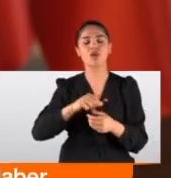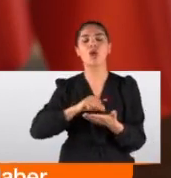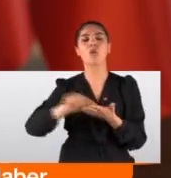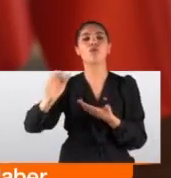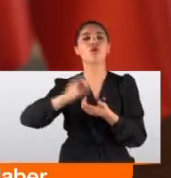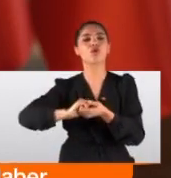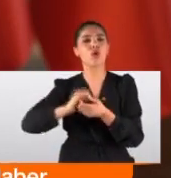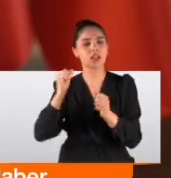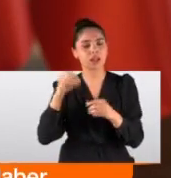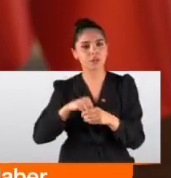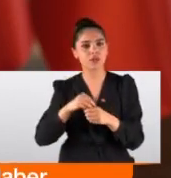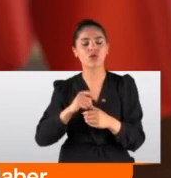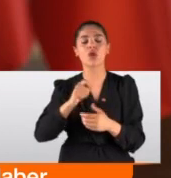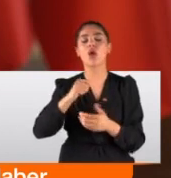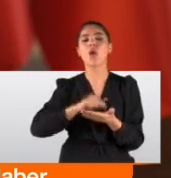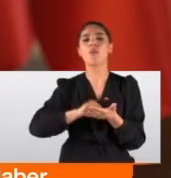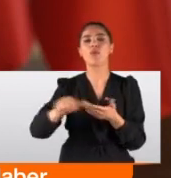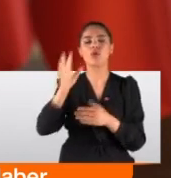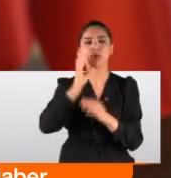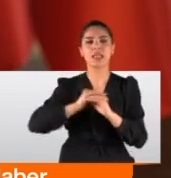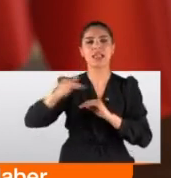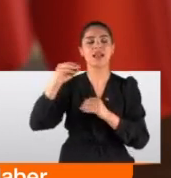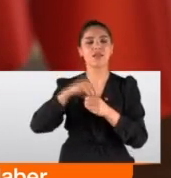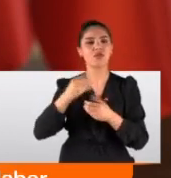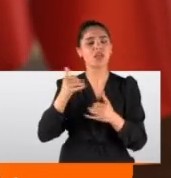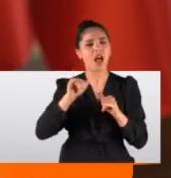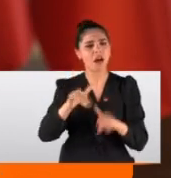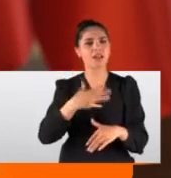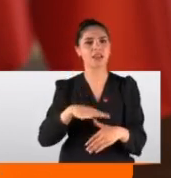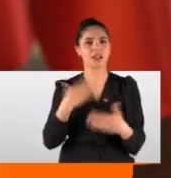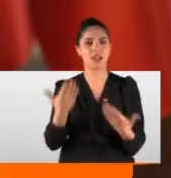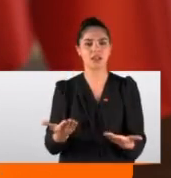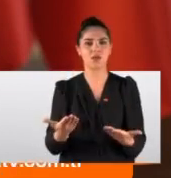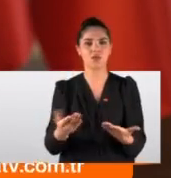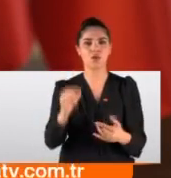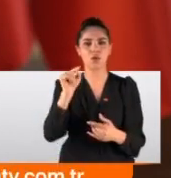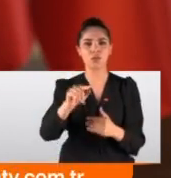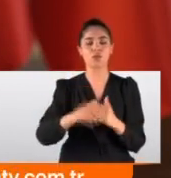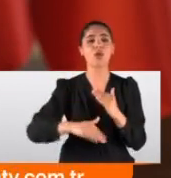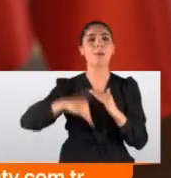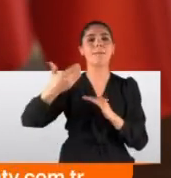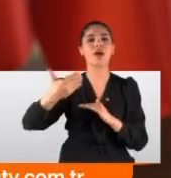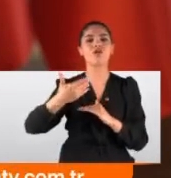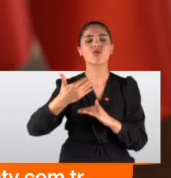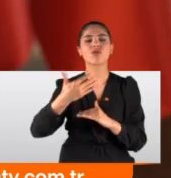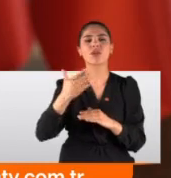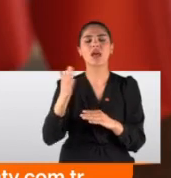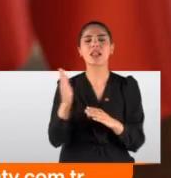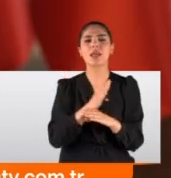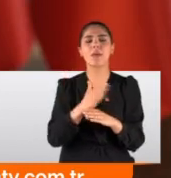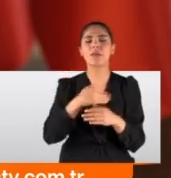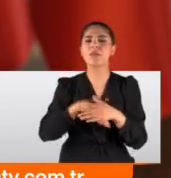dostlarımız için, tüm insanlık için de aynısını istiyoruz. Bunu başka niyetlerimizi gizlemek için